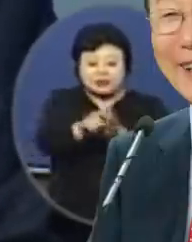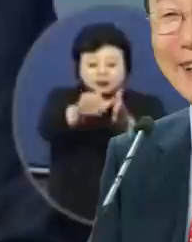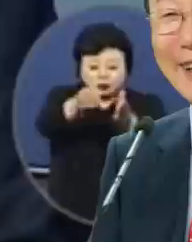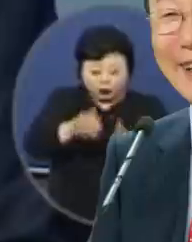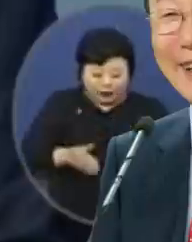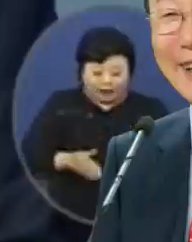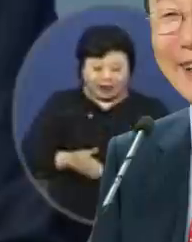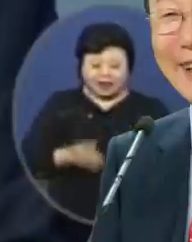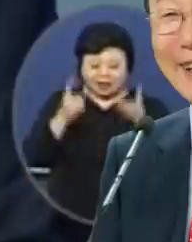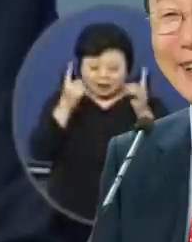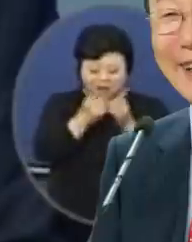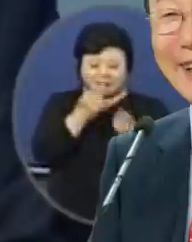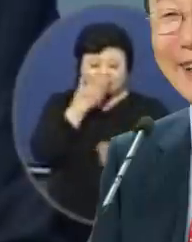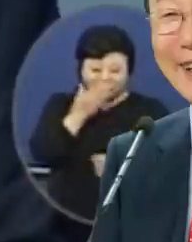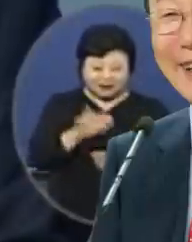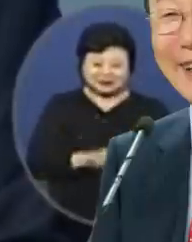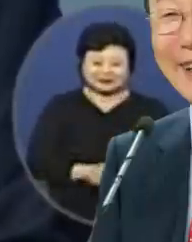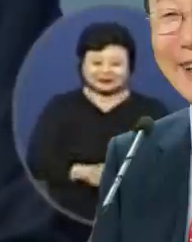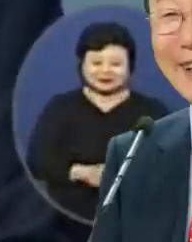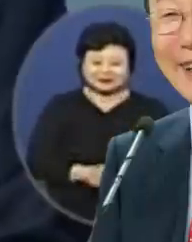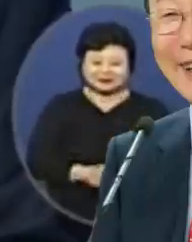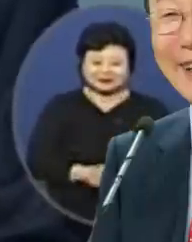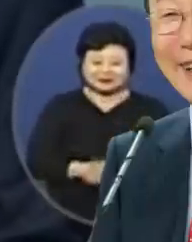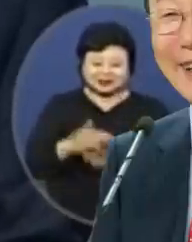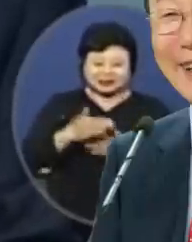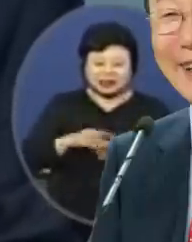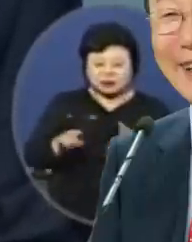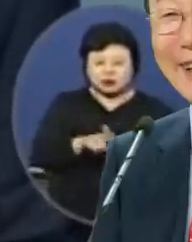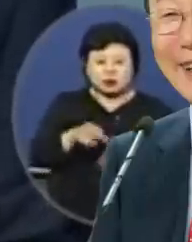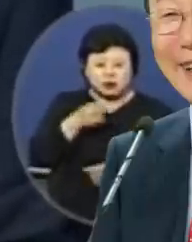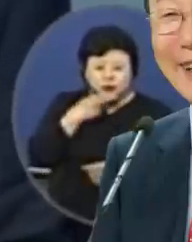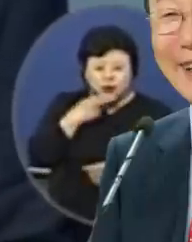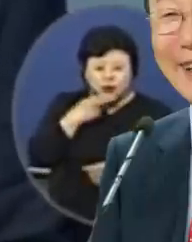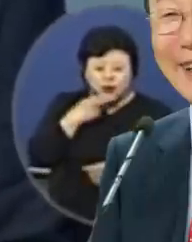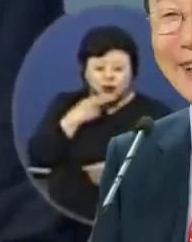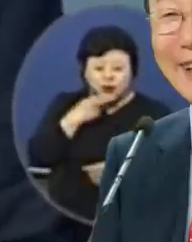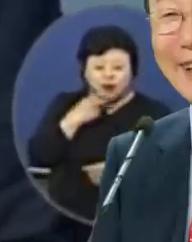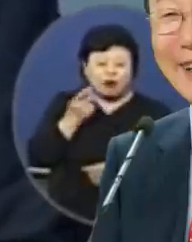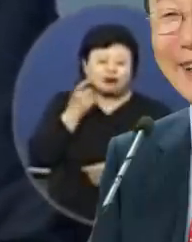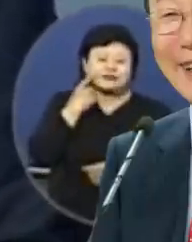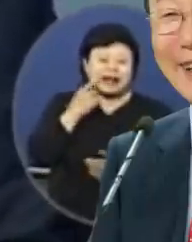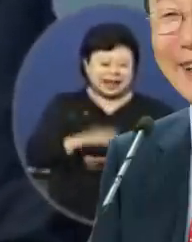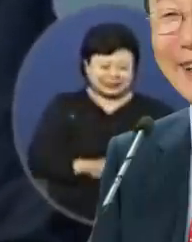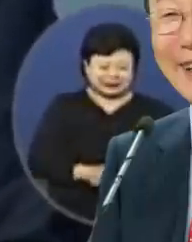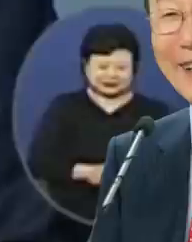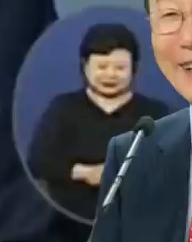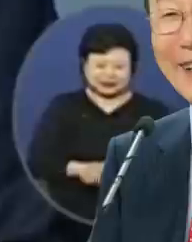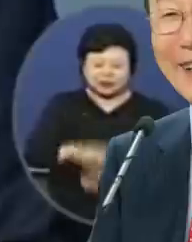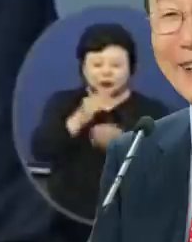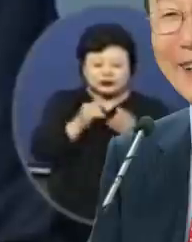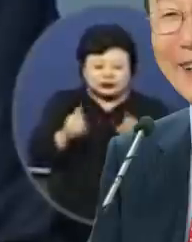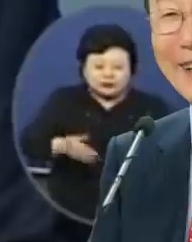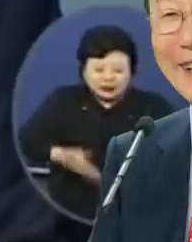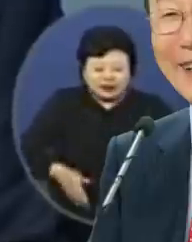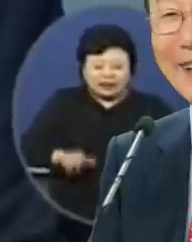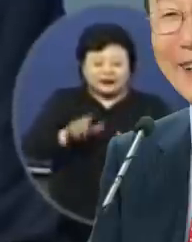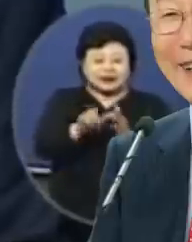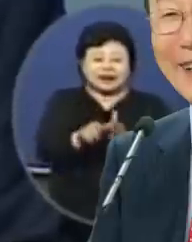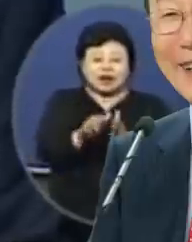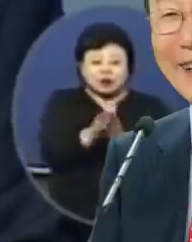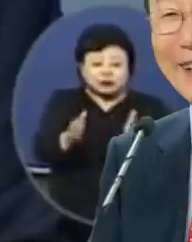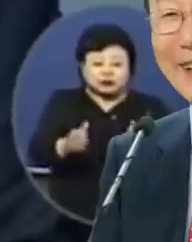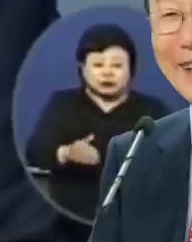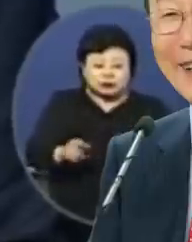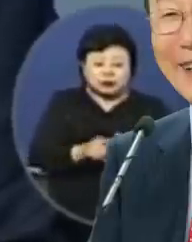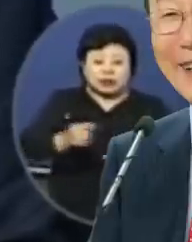통해서 만날 수가 있는 것입니다. 나는 믿음이 없는데요, 그건 거짓말입니다. 모든 사람은 태어날 때부터 믿음을